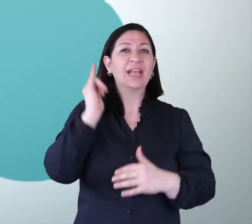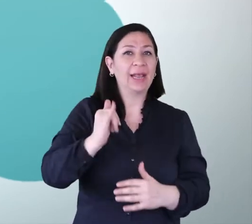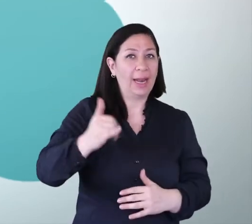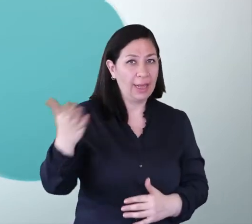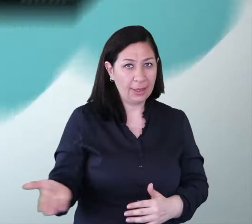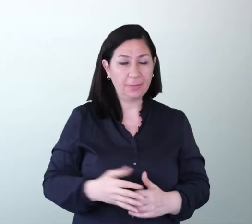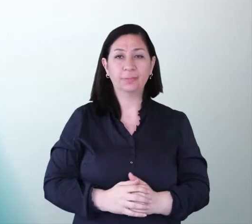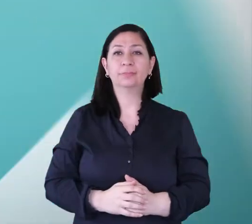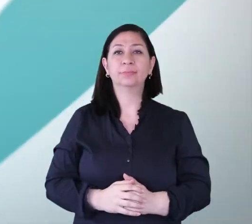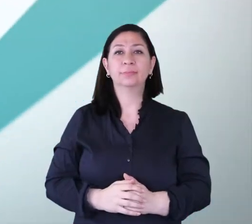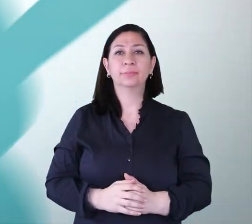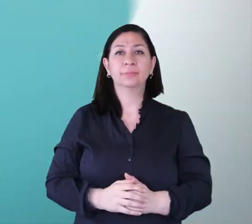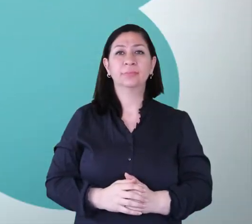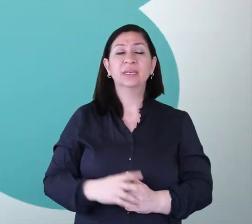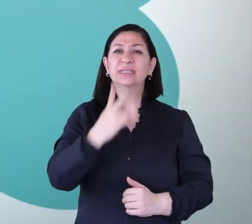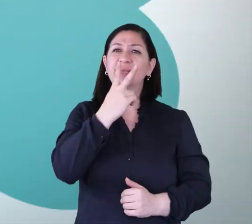kirliliği,